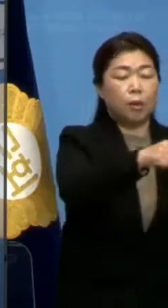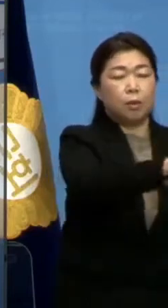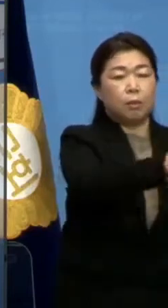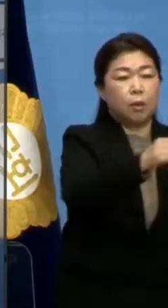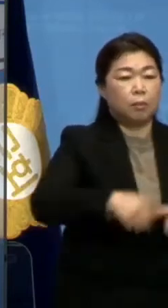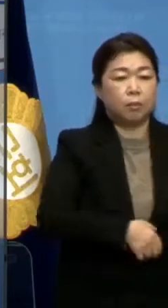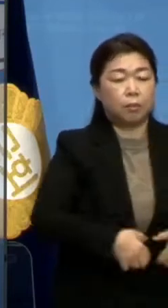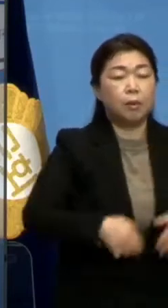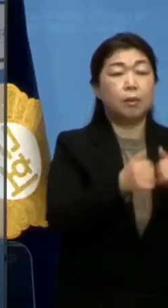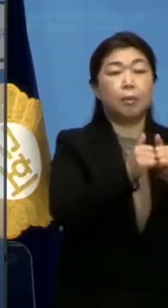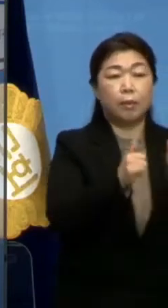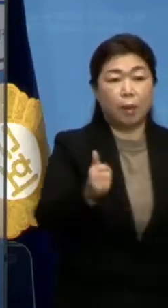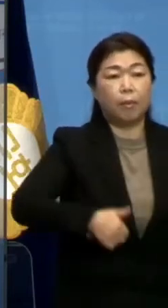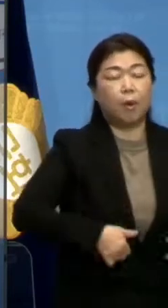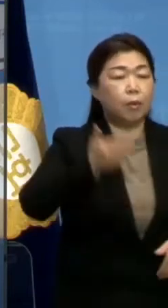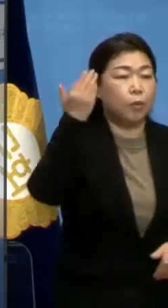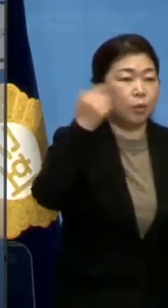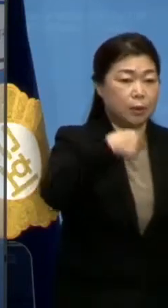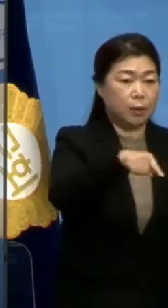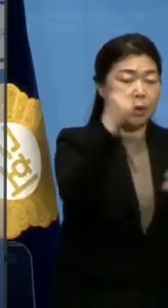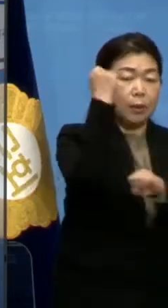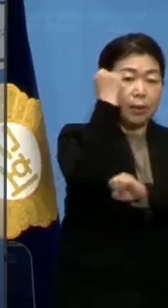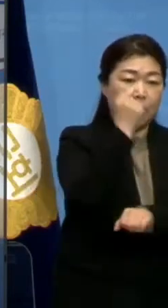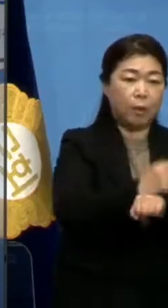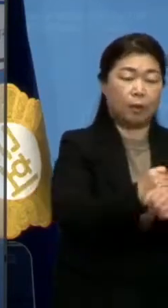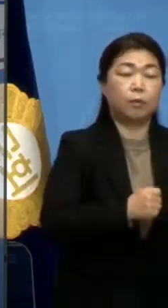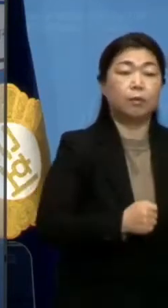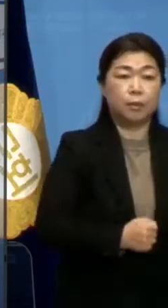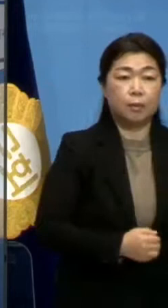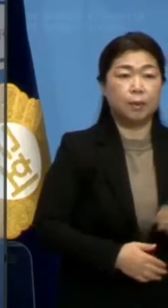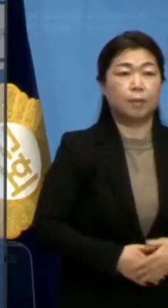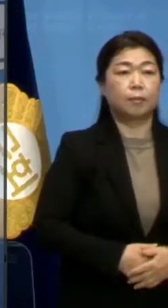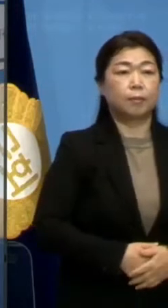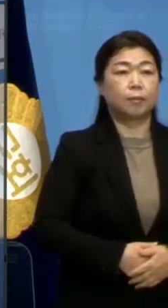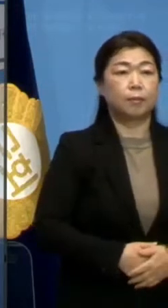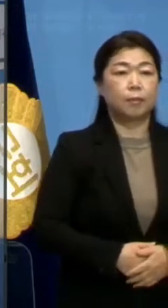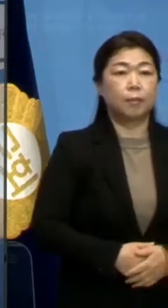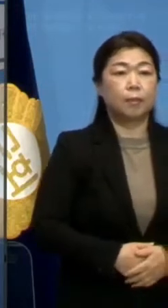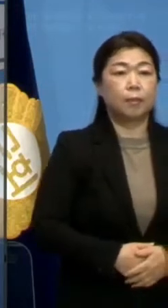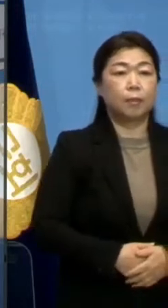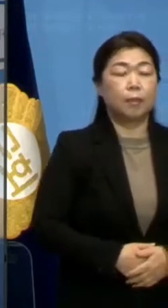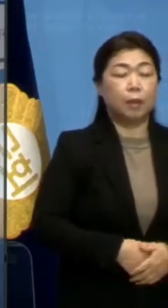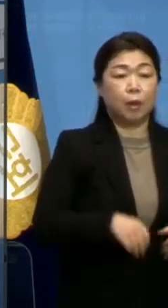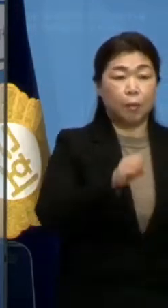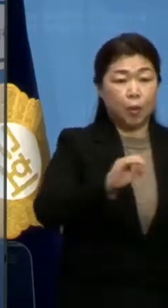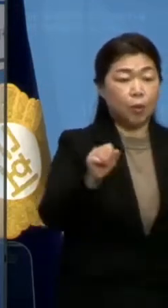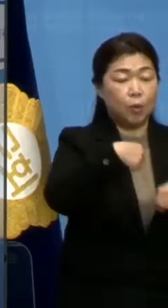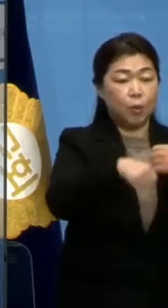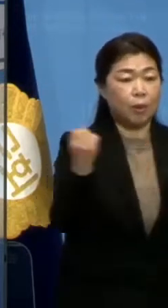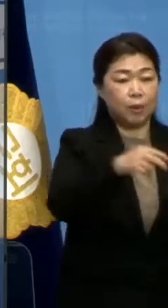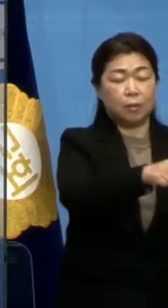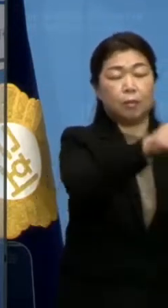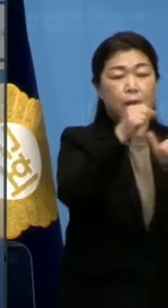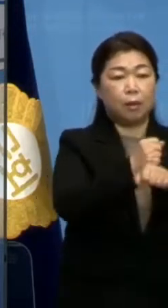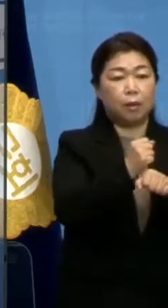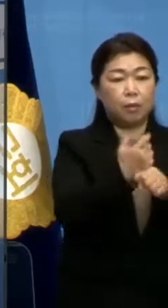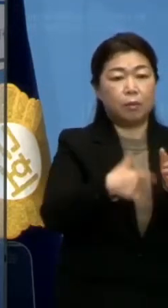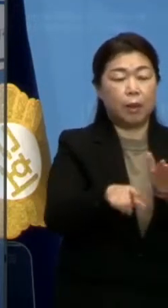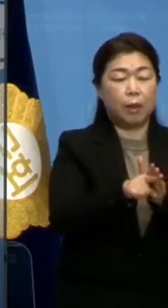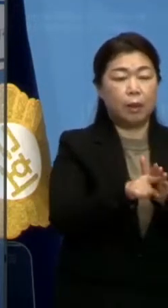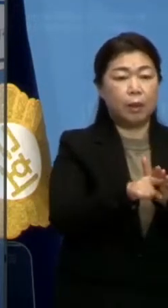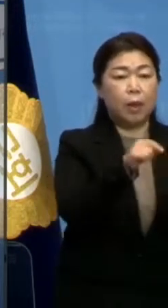예비 반려 인적이 필요한 교육과 키트를 제공하겠습니다 유기동물 j 병 문화를 성 시키기 위해 만들어진 입양